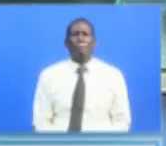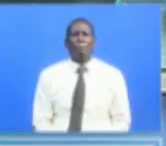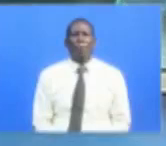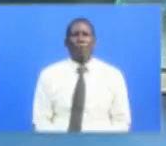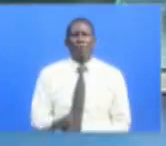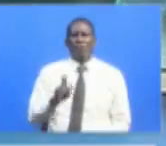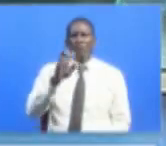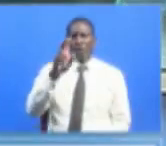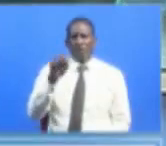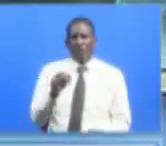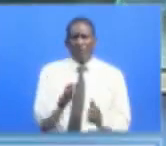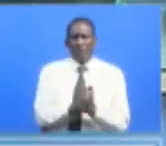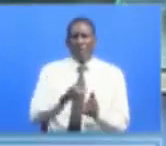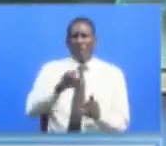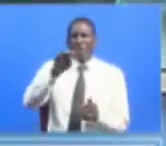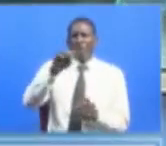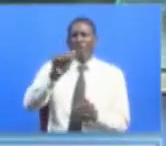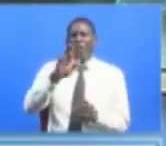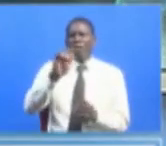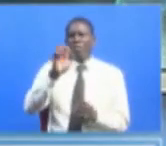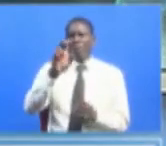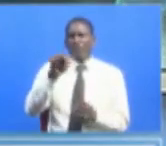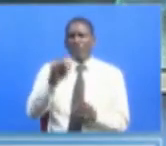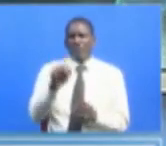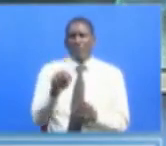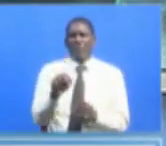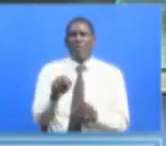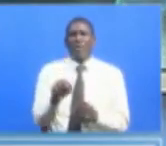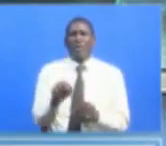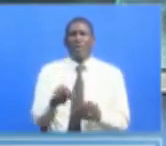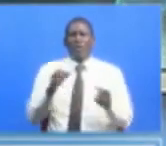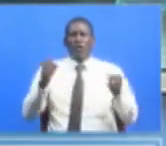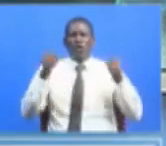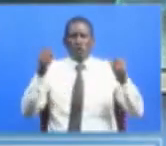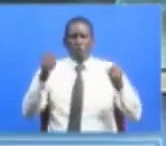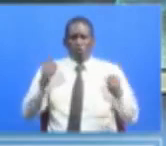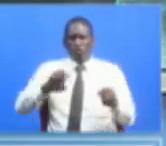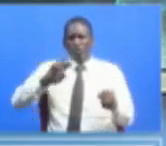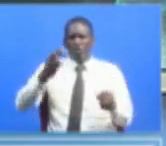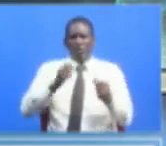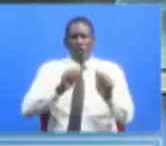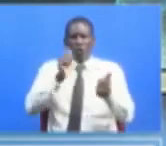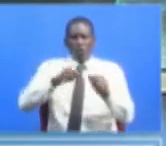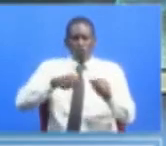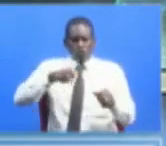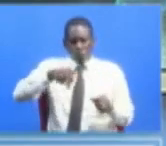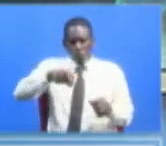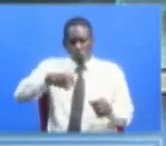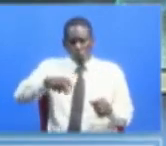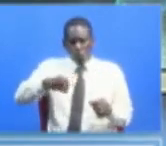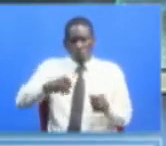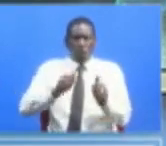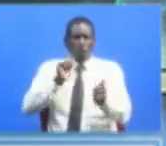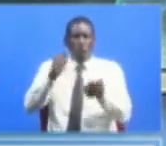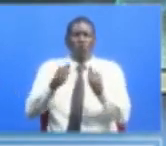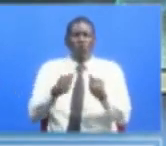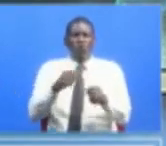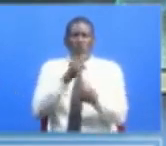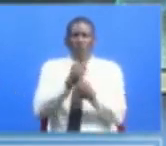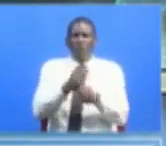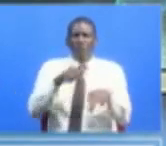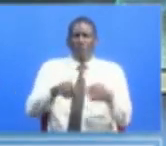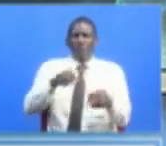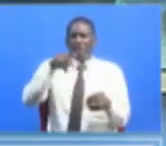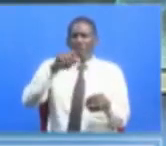Karanja na Martine Kathurima ndio mabingwa makala ya pili ya matembezi maarufu kama walking race yaliyofanyika katika uwanja